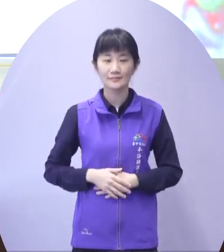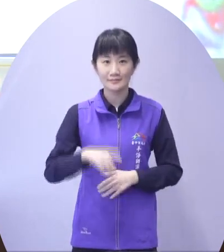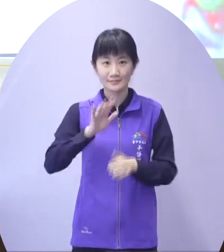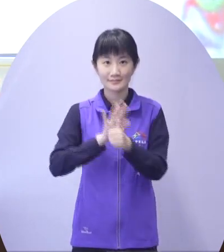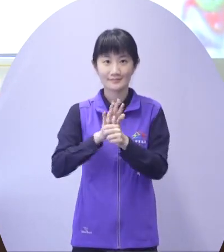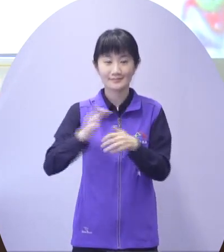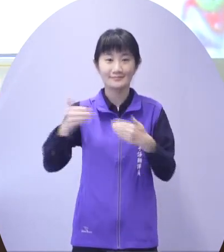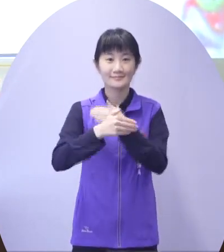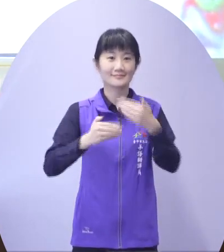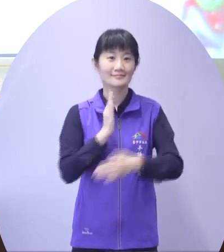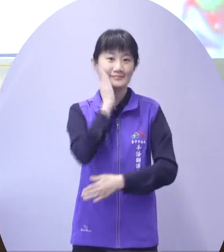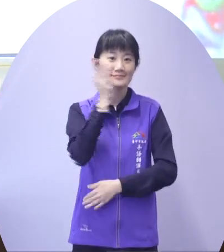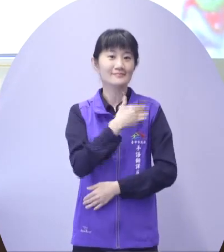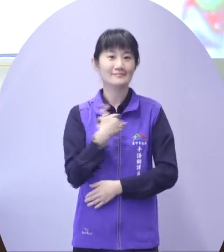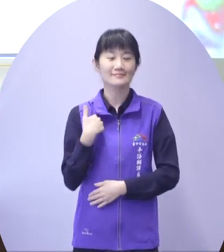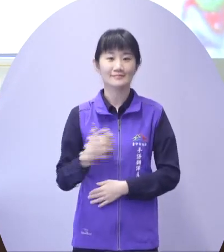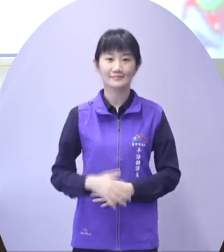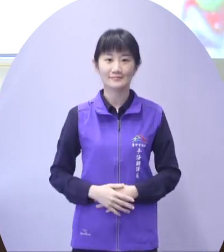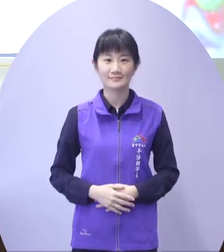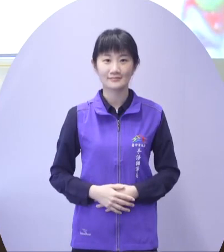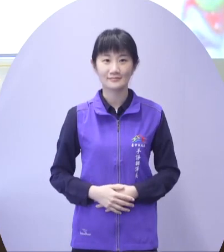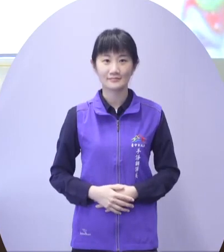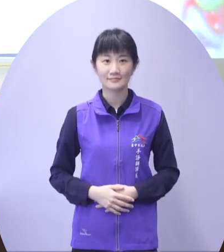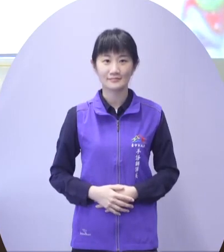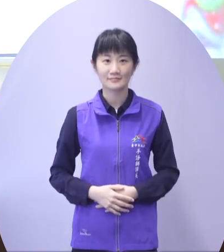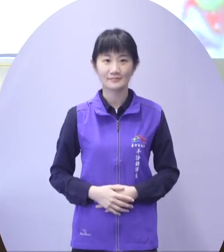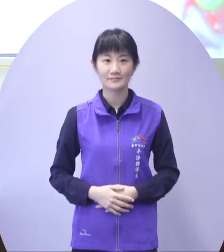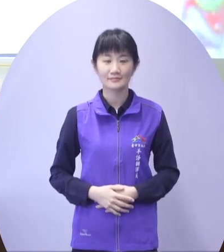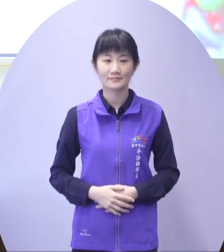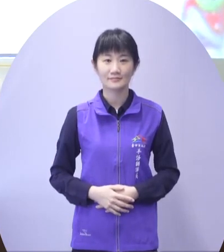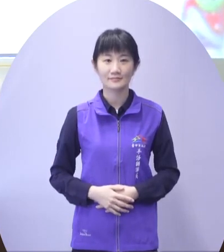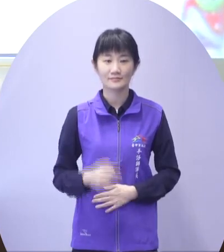越来越好。那也因此呢，